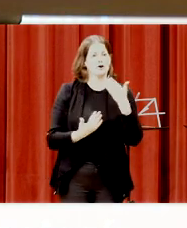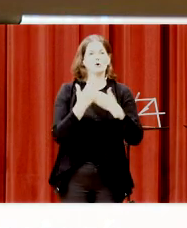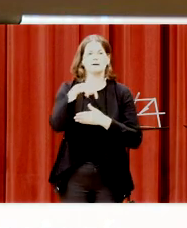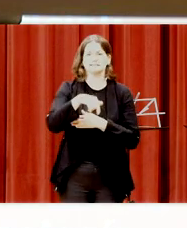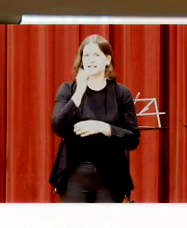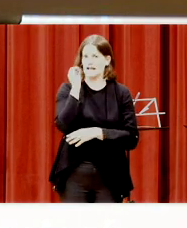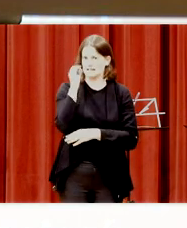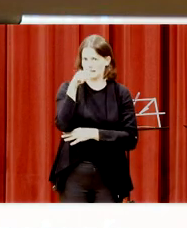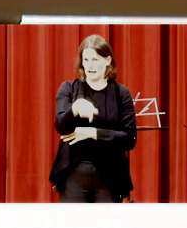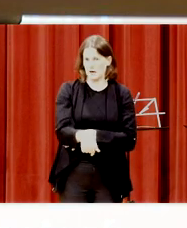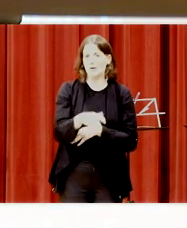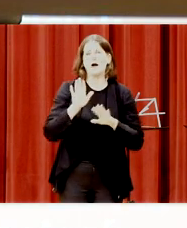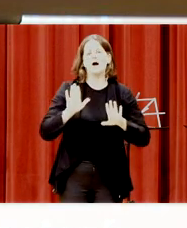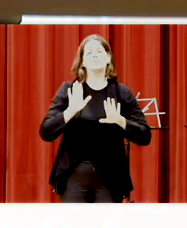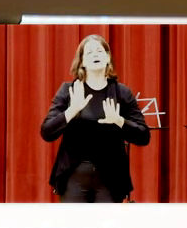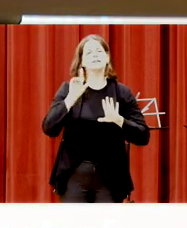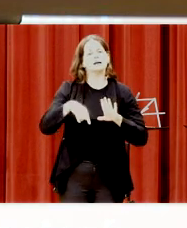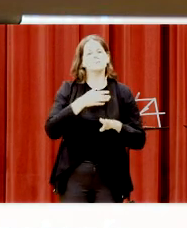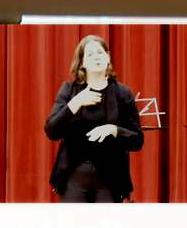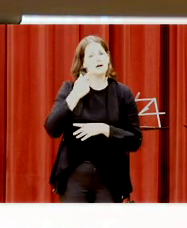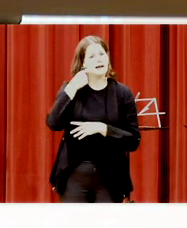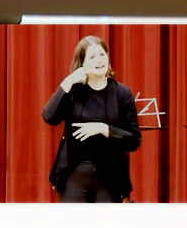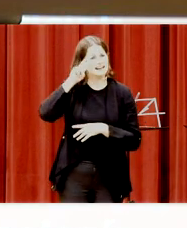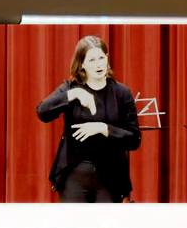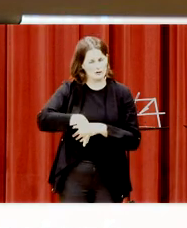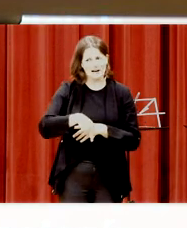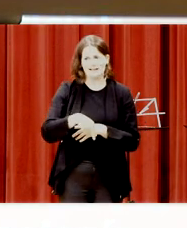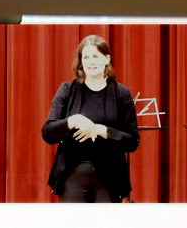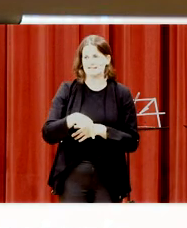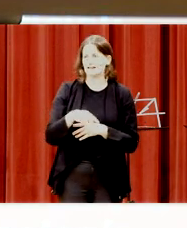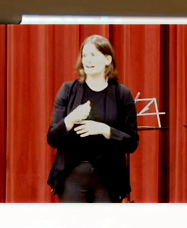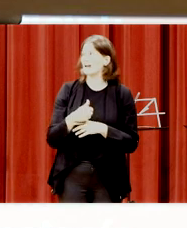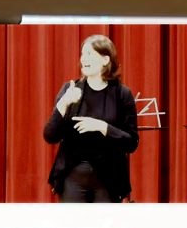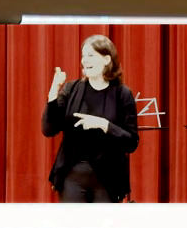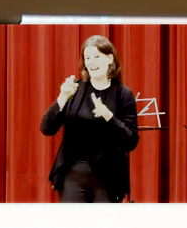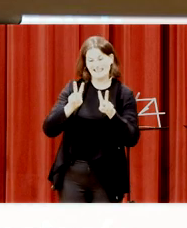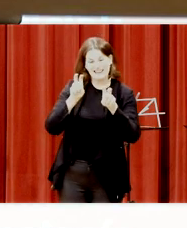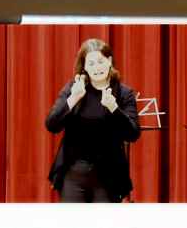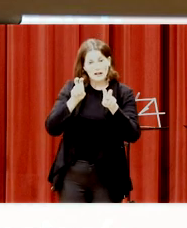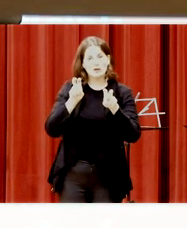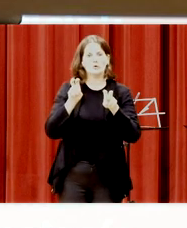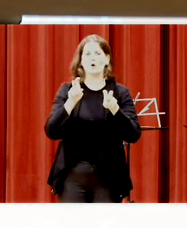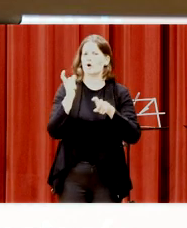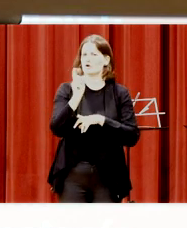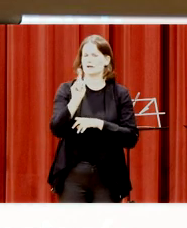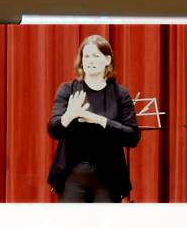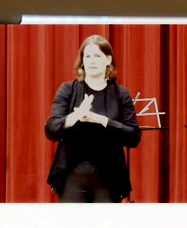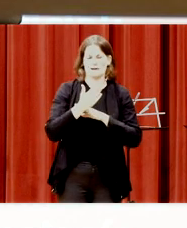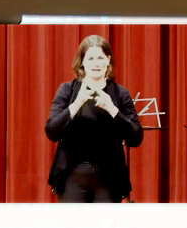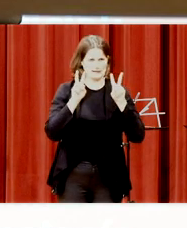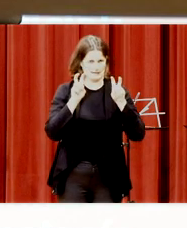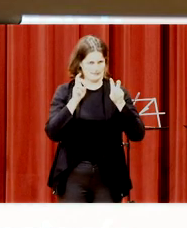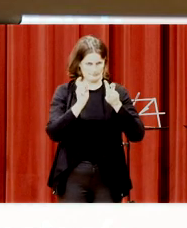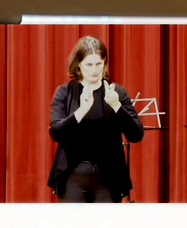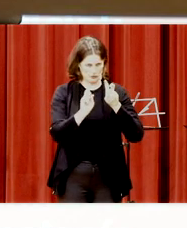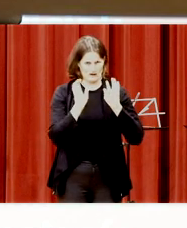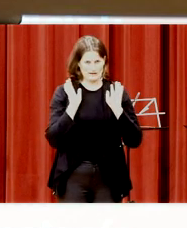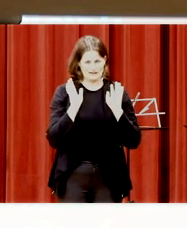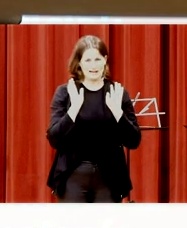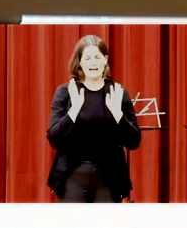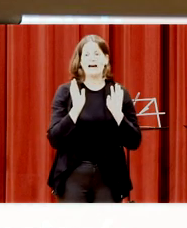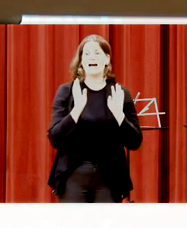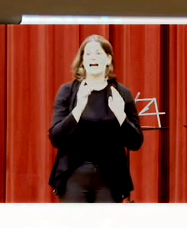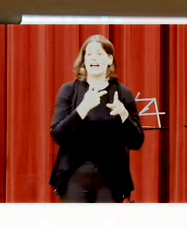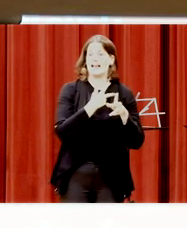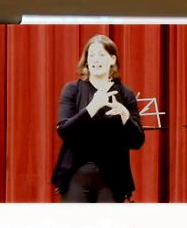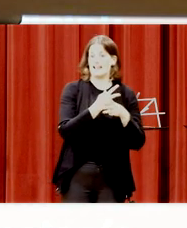proposar ChatGPT. ChatGPT no sortia això, sortia els humans. Aquesta és la transcripció que em va